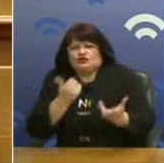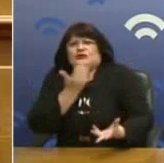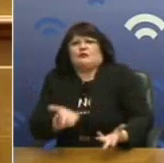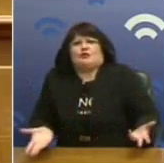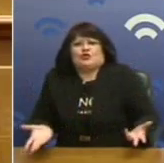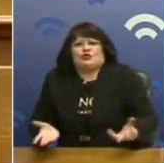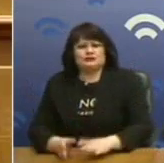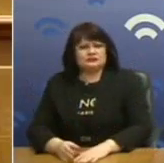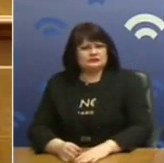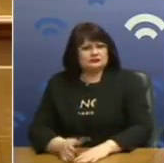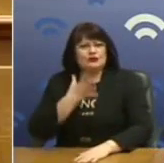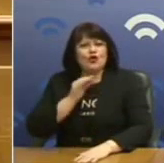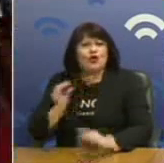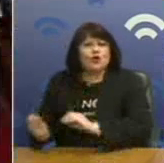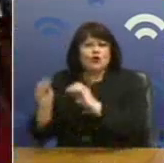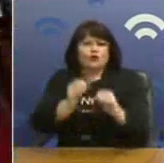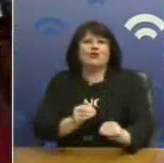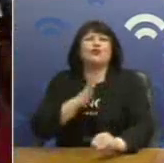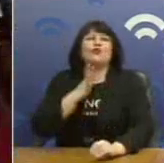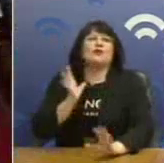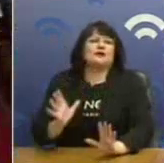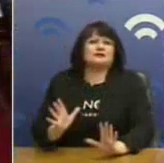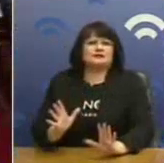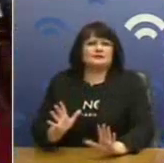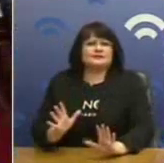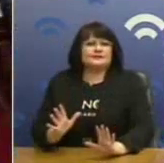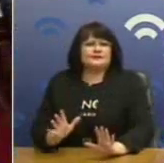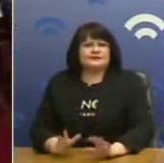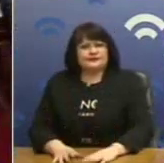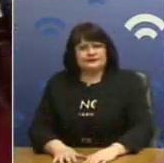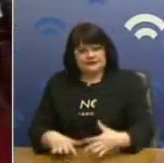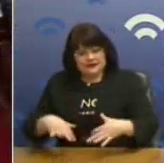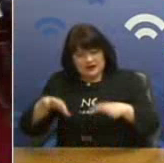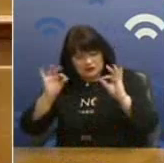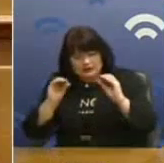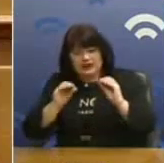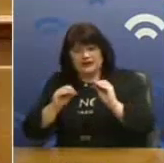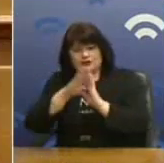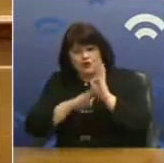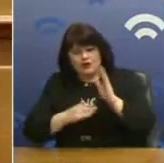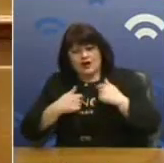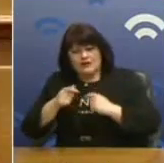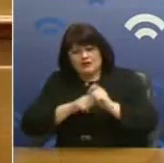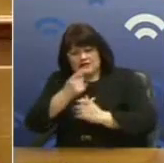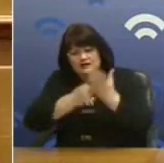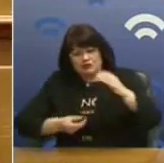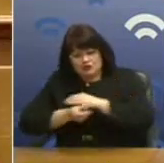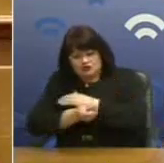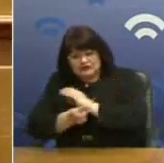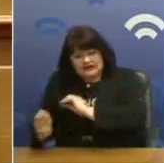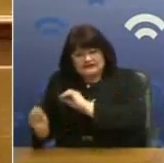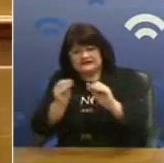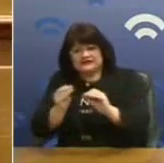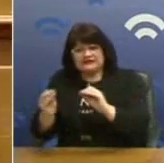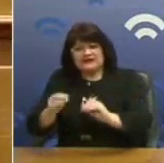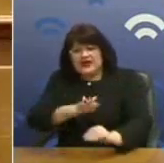να μην μεταφέρεται από την αρχή στο βάση του δικού μας προγράμματος πρόσφυγες και μετανάστες στην ενδοχώρα, γιατί